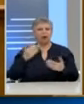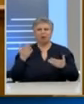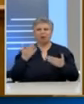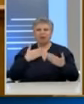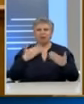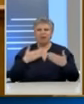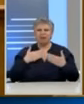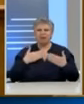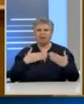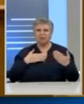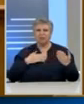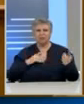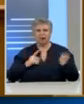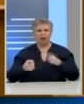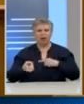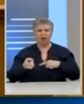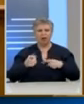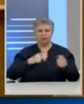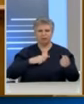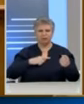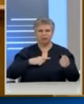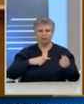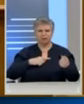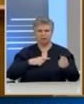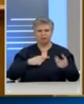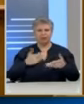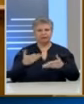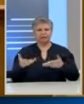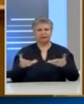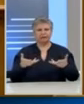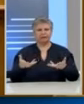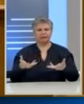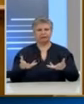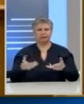αντιφάσεις. Μας λέτε ότι